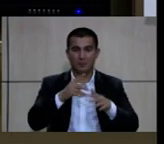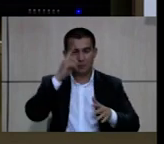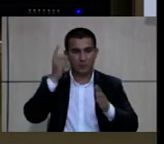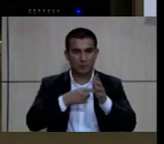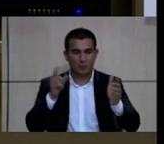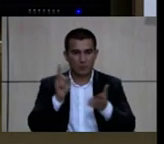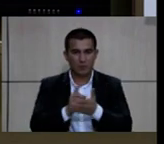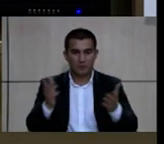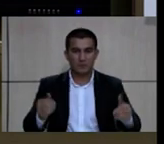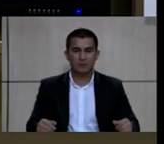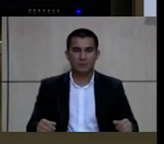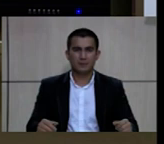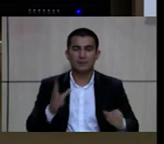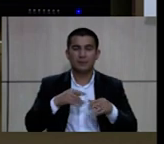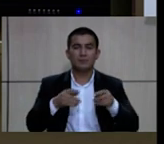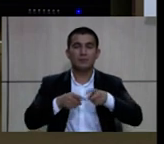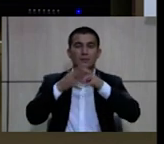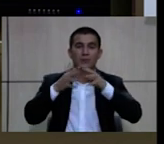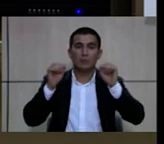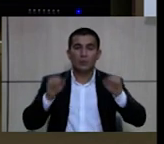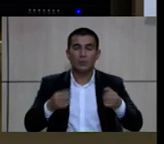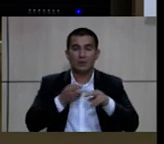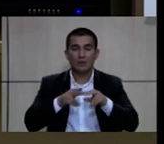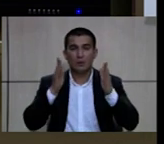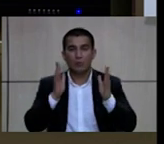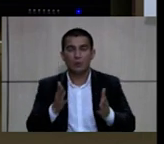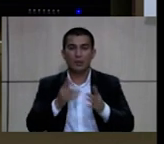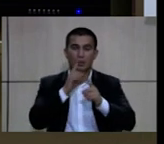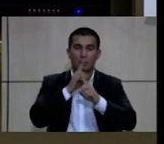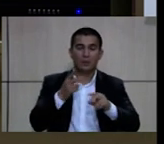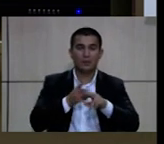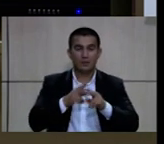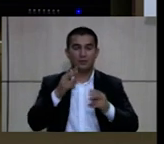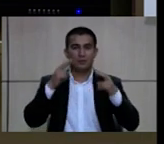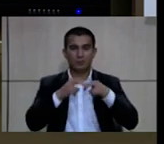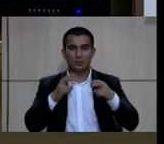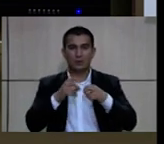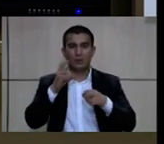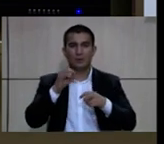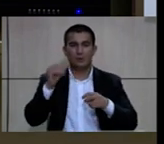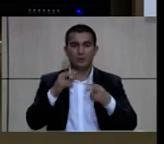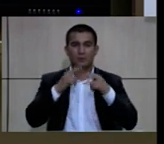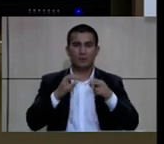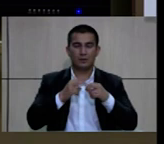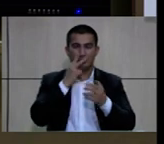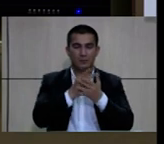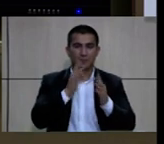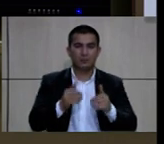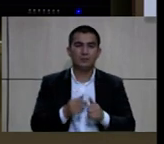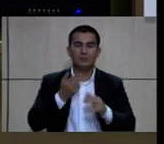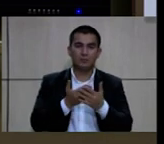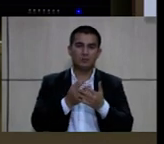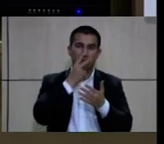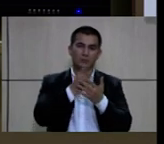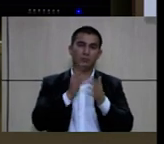va yasash mumkin yoki mumkin emasligini albatta xossalardan foydalanishimiz kerak. Buni diqqat